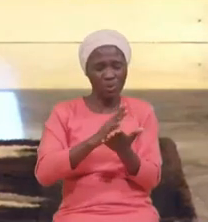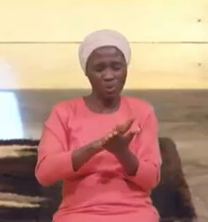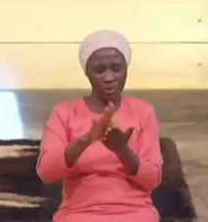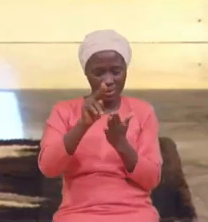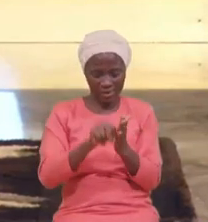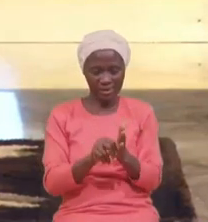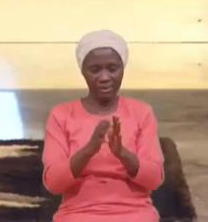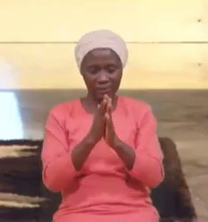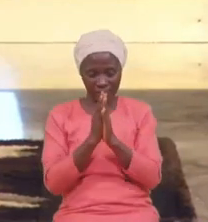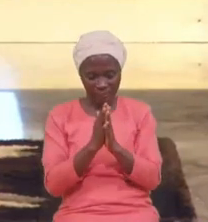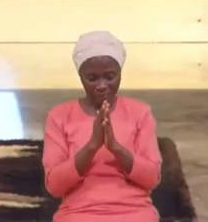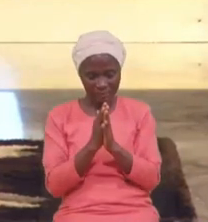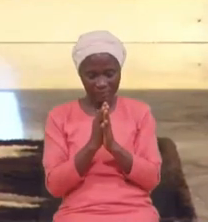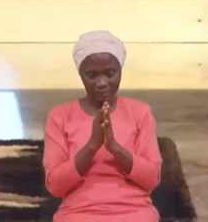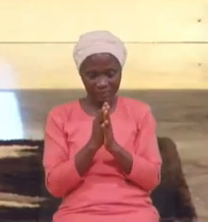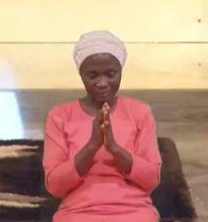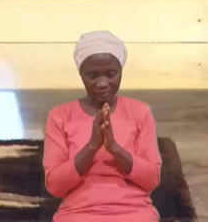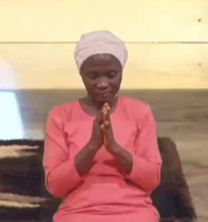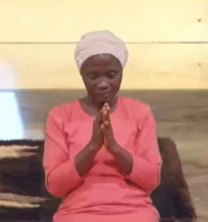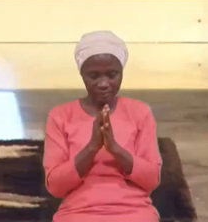dans la justice.